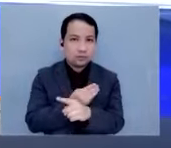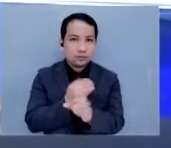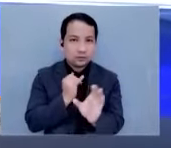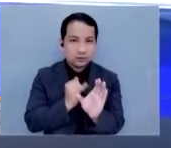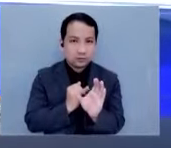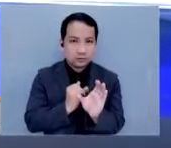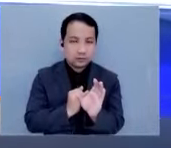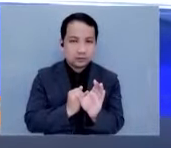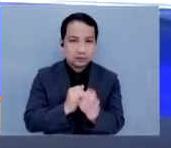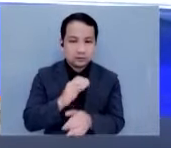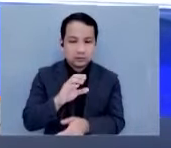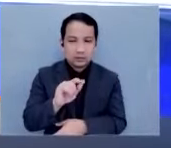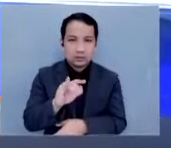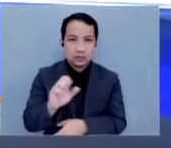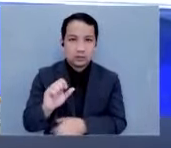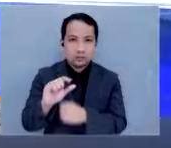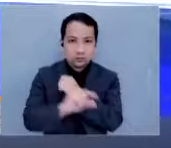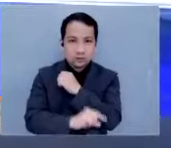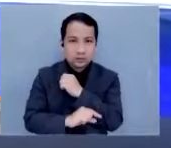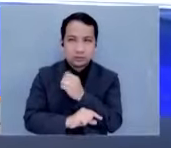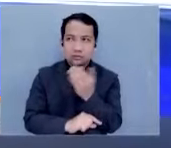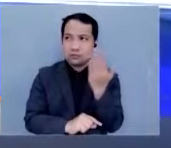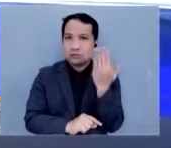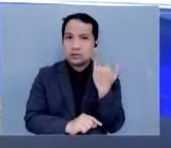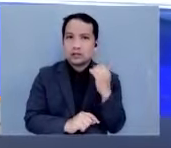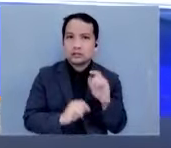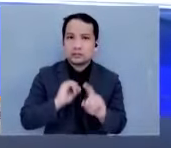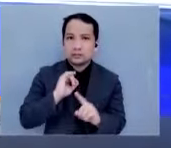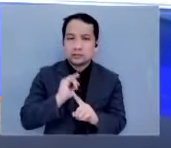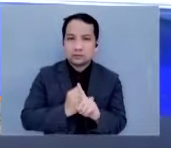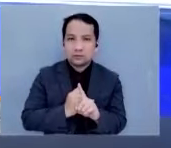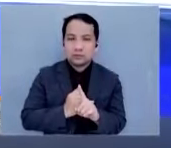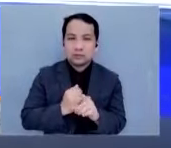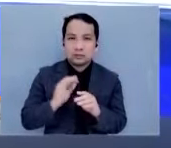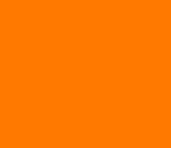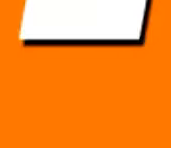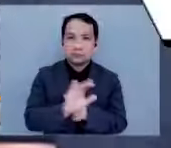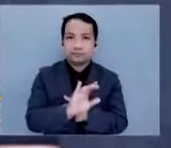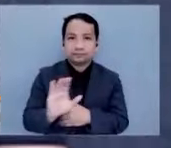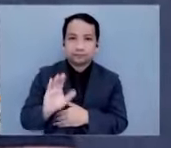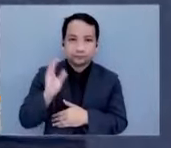Katanawan, Quezon nitong Enero. Nasa frontline ng balitang yan, si Justine Punsalang.